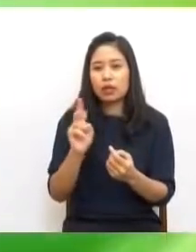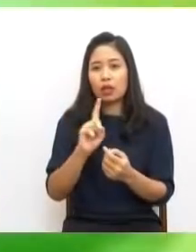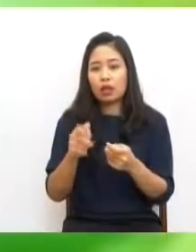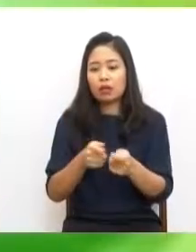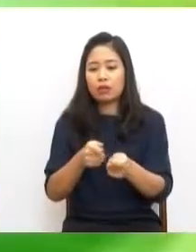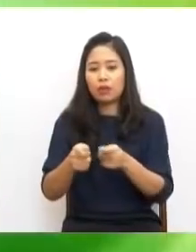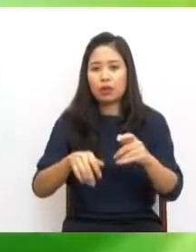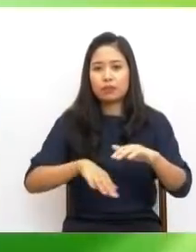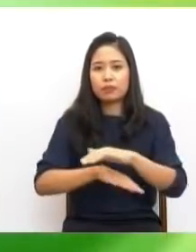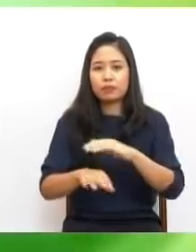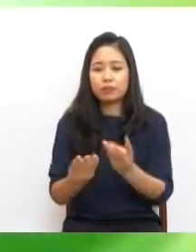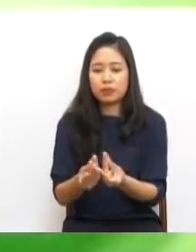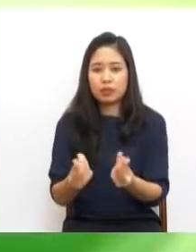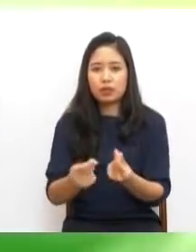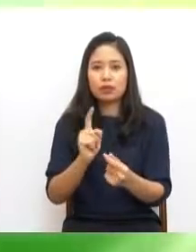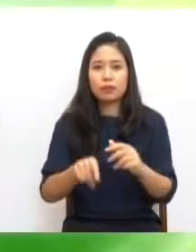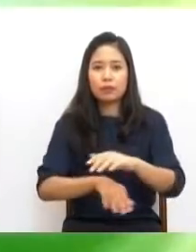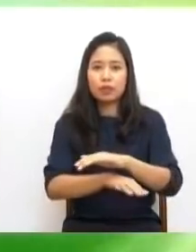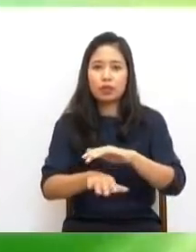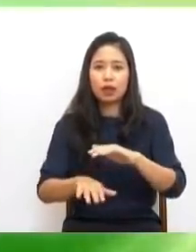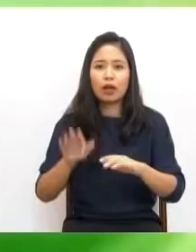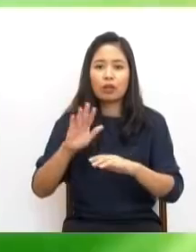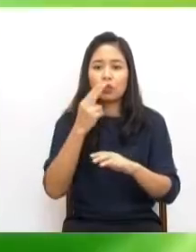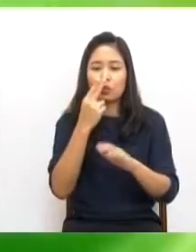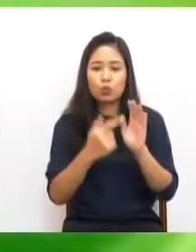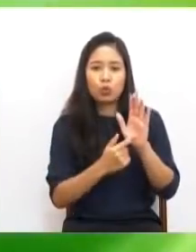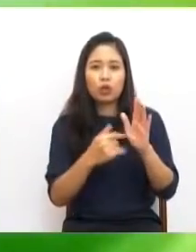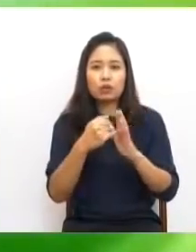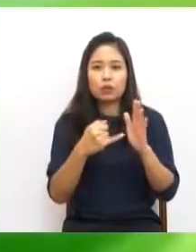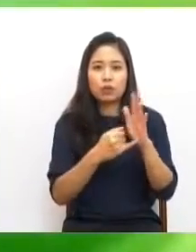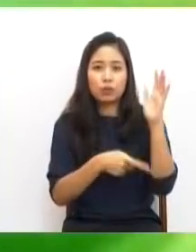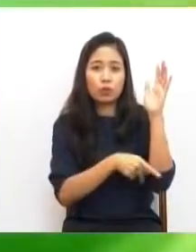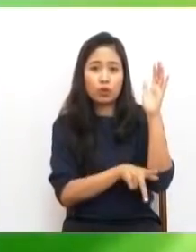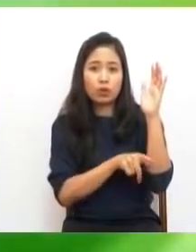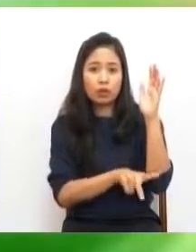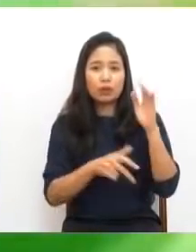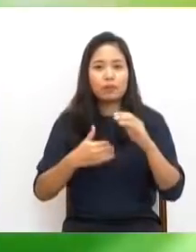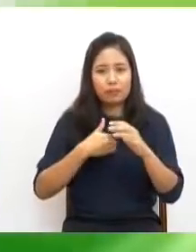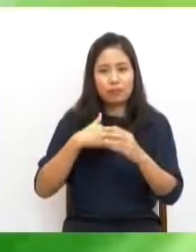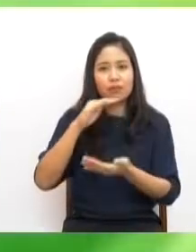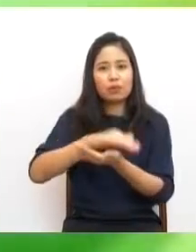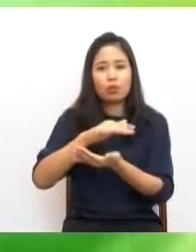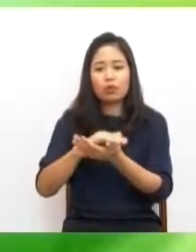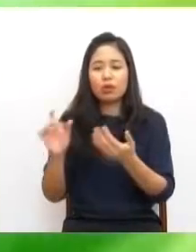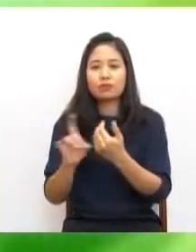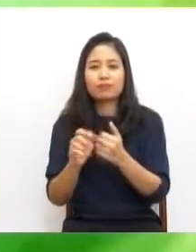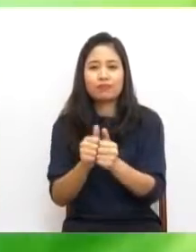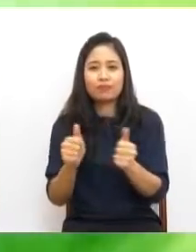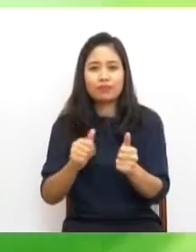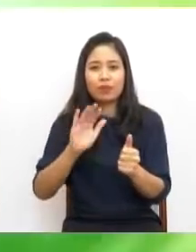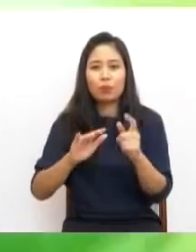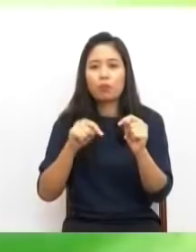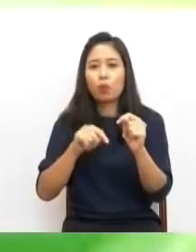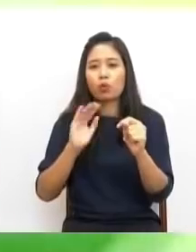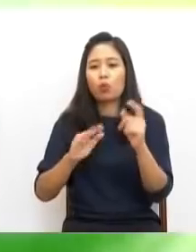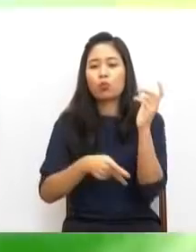กรรมขับเคลื่อนเนี่ยมันก็เหมาะสำหรับภูเก็ตเราจะไม่บอกว่าโรงเรียนคุณภาพตำบลที่ภูเก็ตเราจะบอกว่าเราจะสร้าง